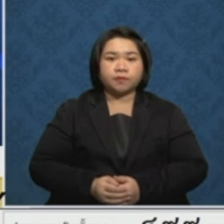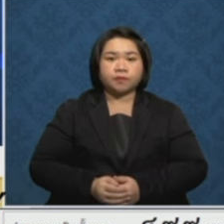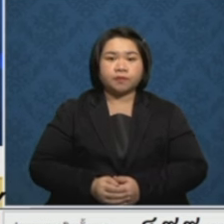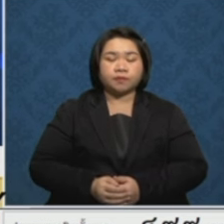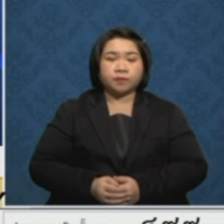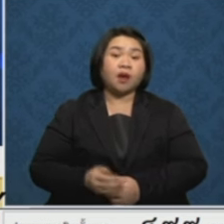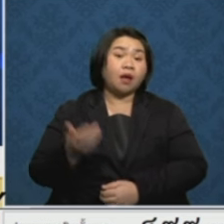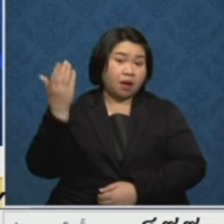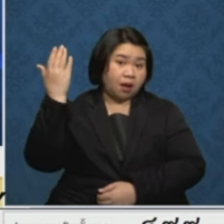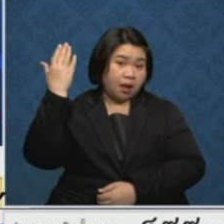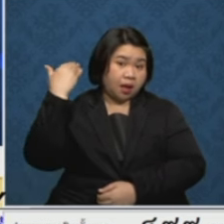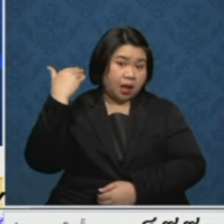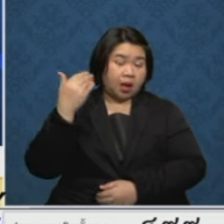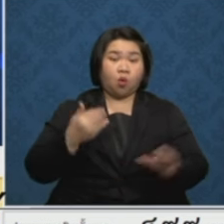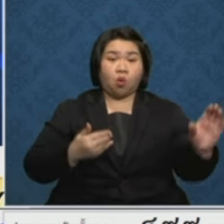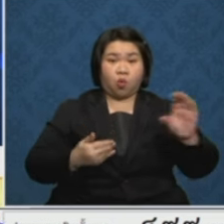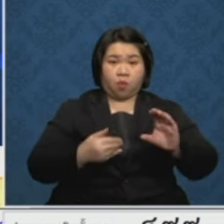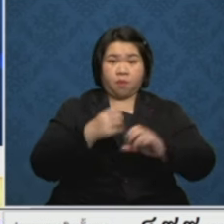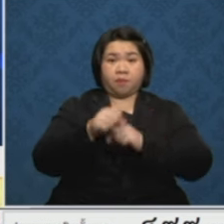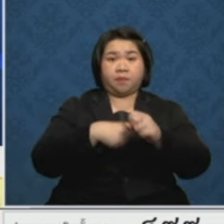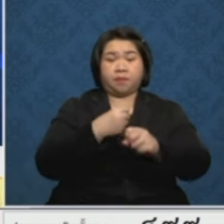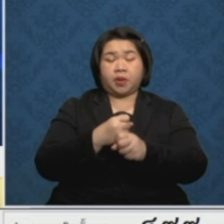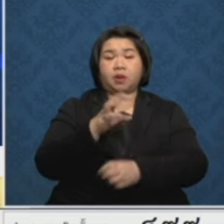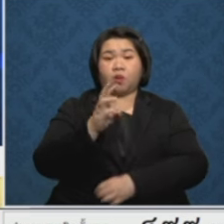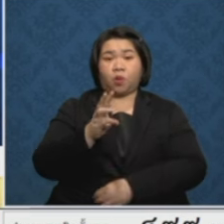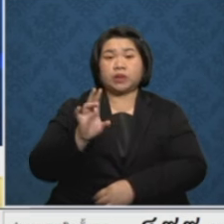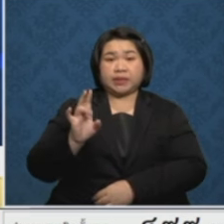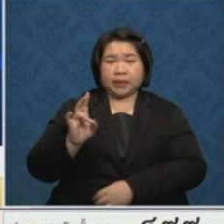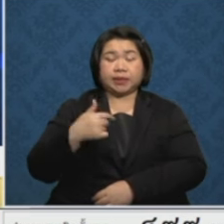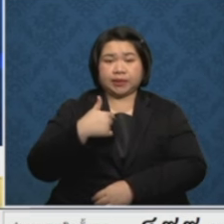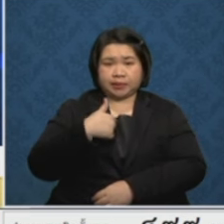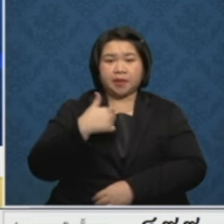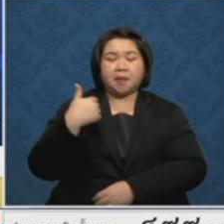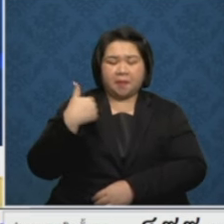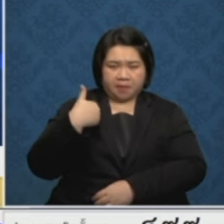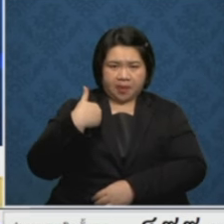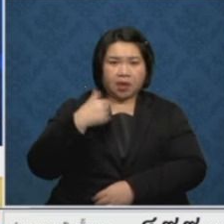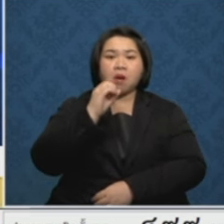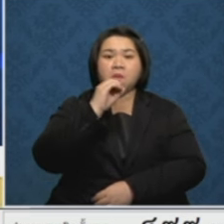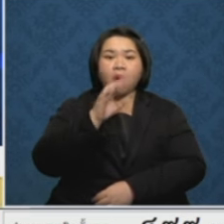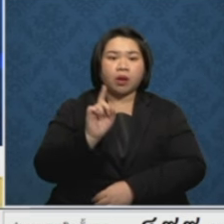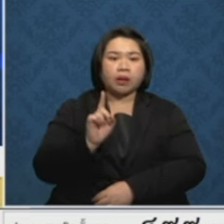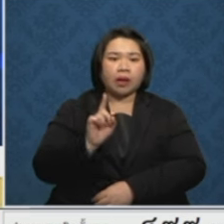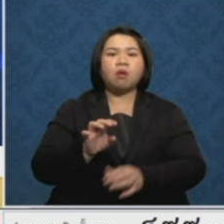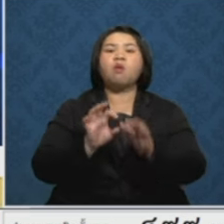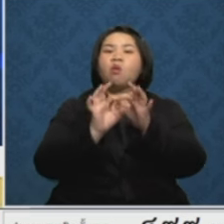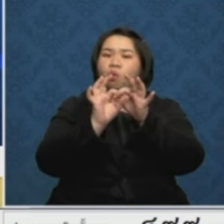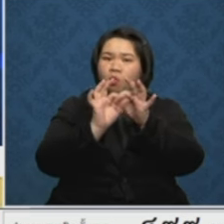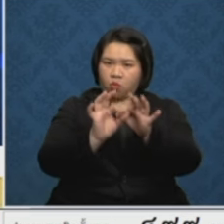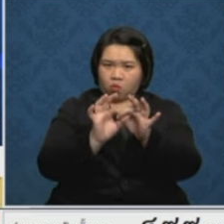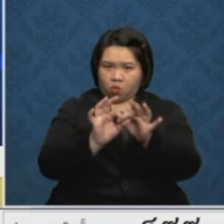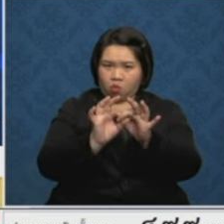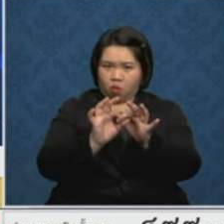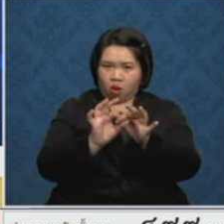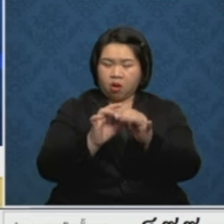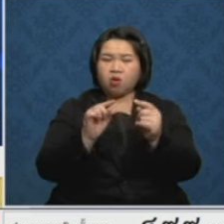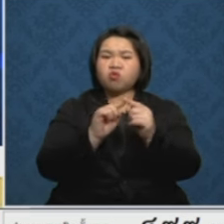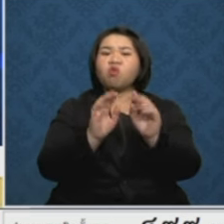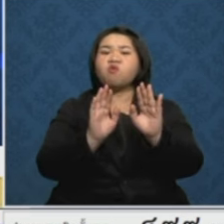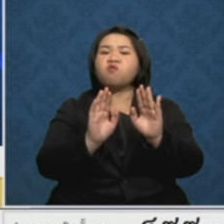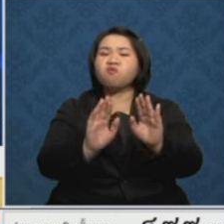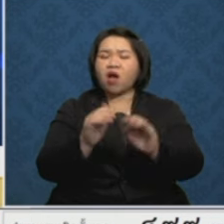ครั้งที่แล้วนะคะงบปี67ดิฉันได้ส่งความห่วงใยผ่านท่านประธ